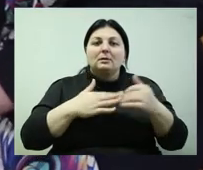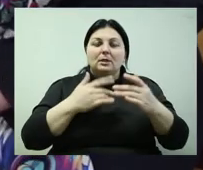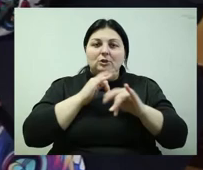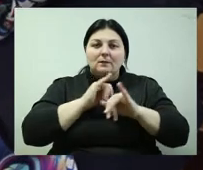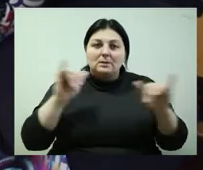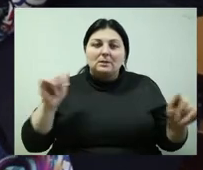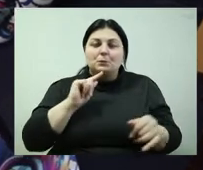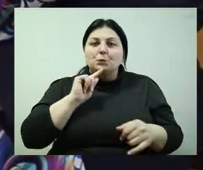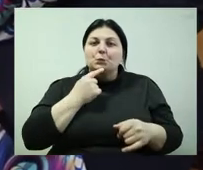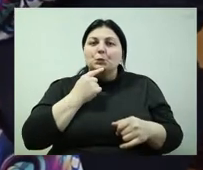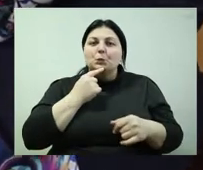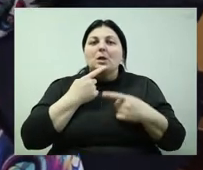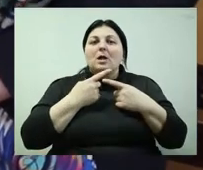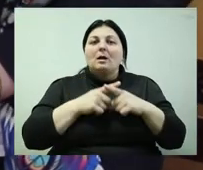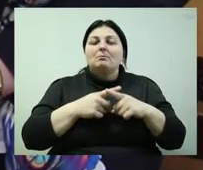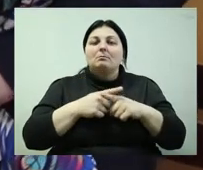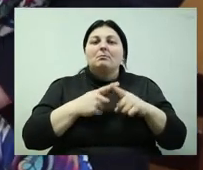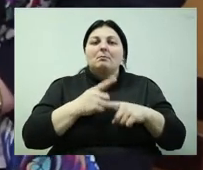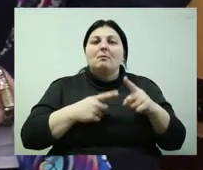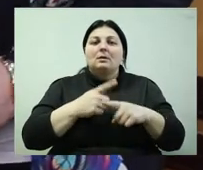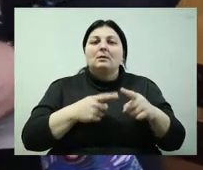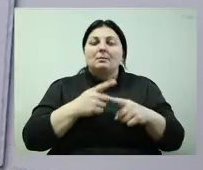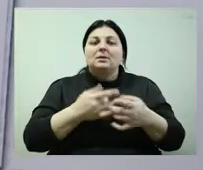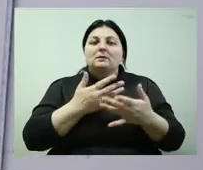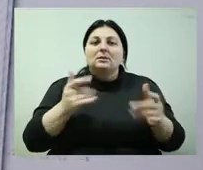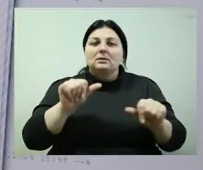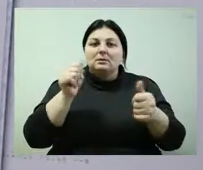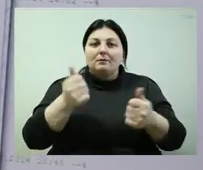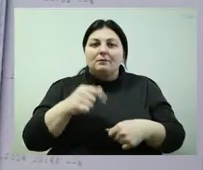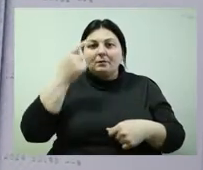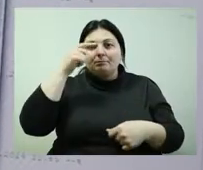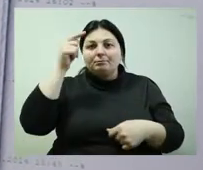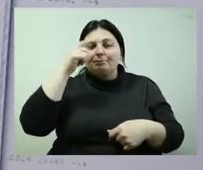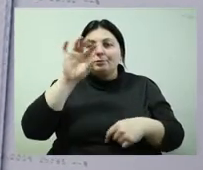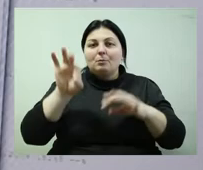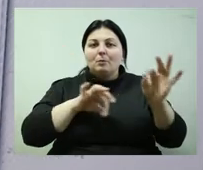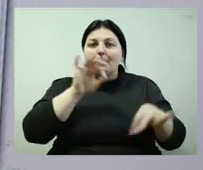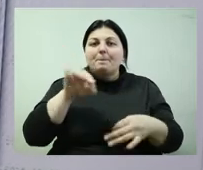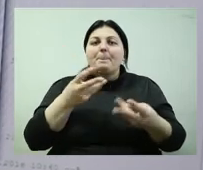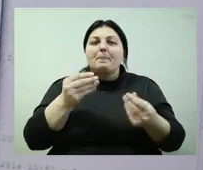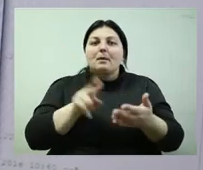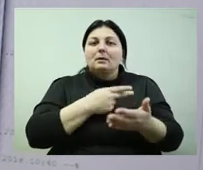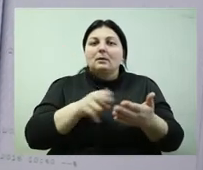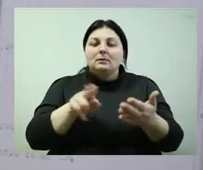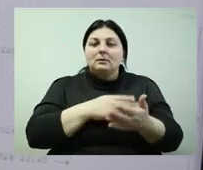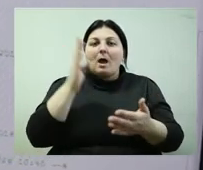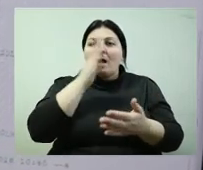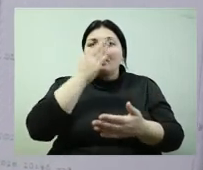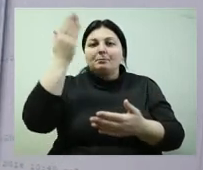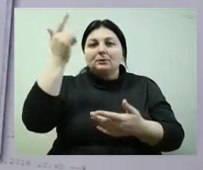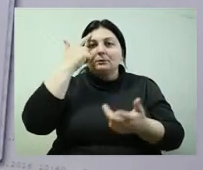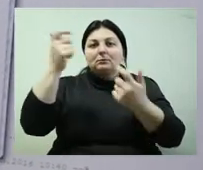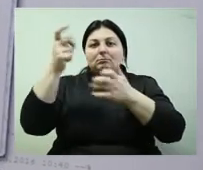აკვატორიაში მავნე ნივთიერებების გავრცელების რიცხვითი მოდელირება. აქტიური ხდება